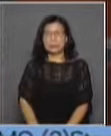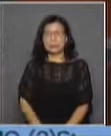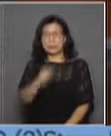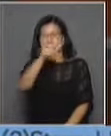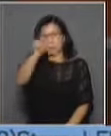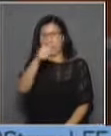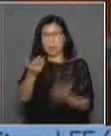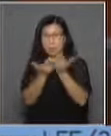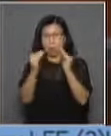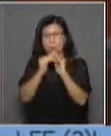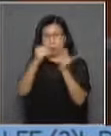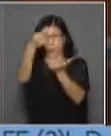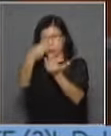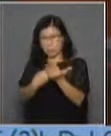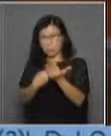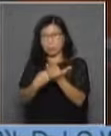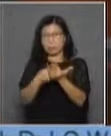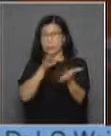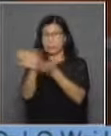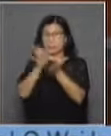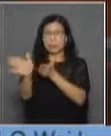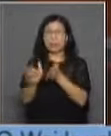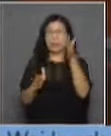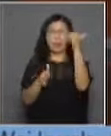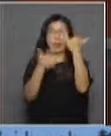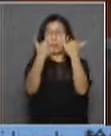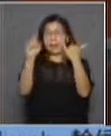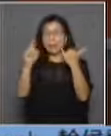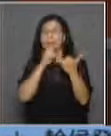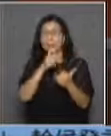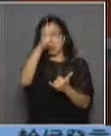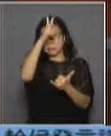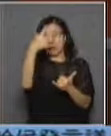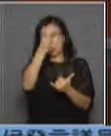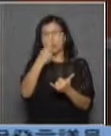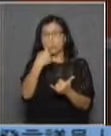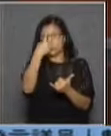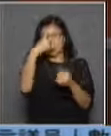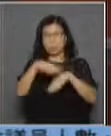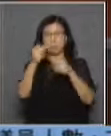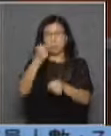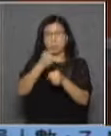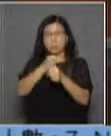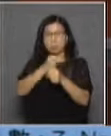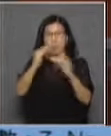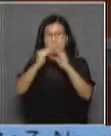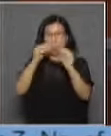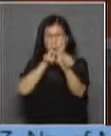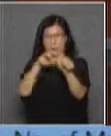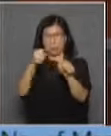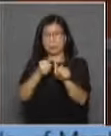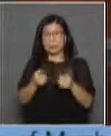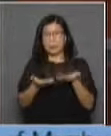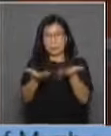嘅規例啊，唔要呢一個 689， 唔要呢個特首做呢個嘅校監。如果你俾機會香港